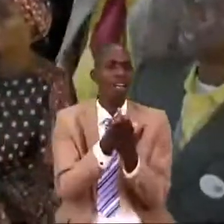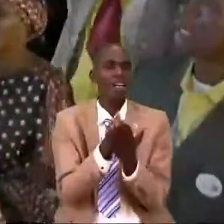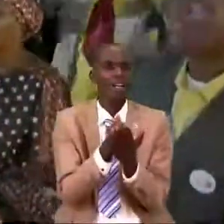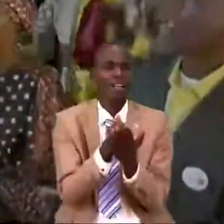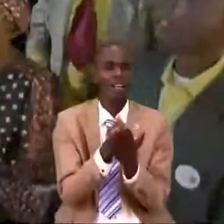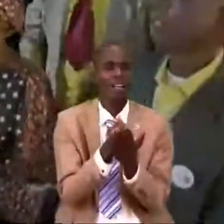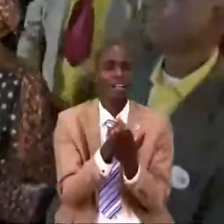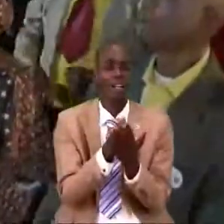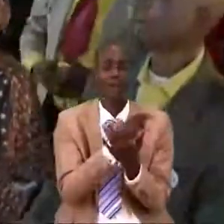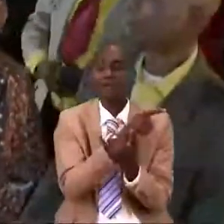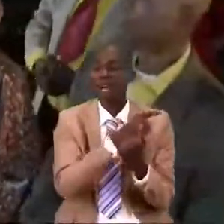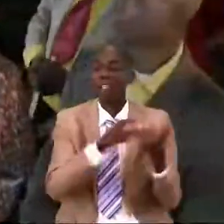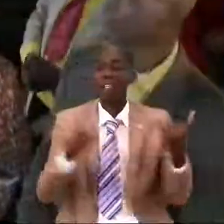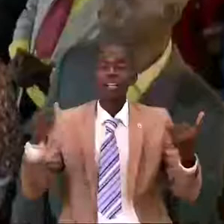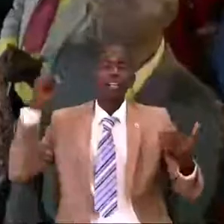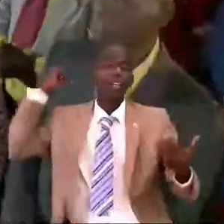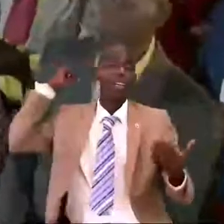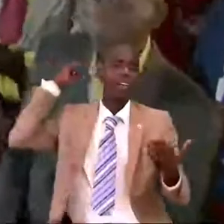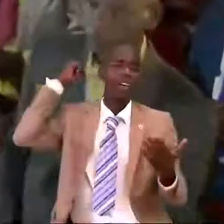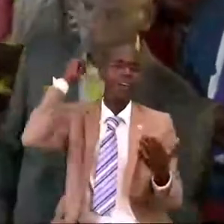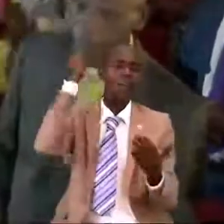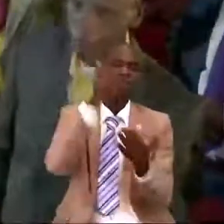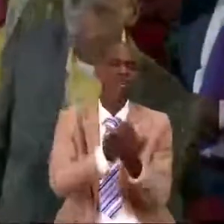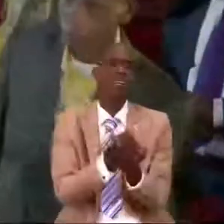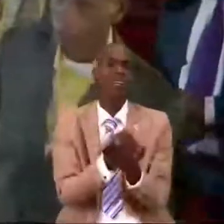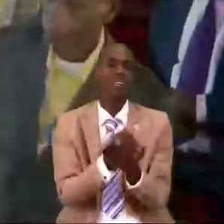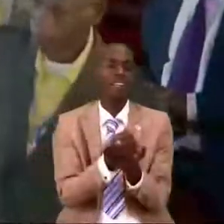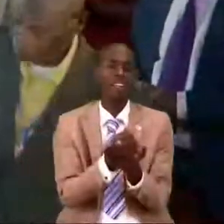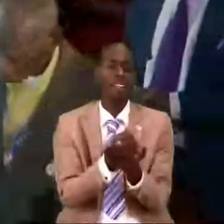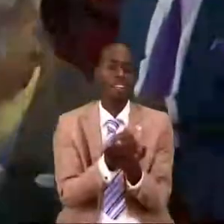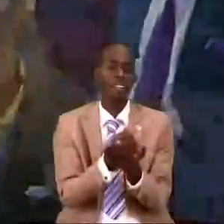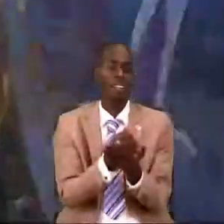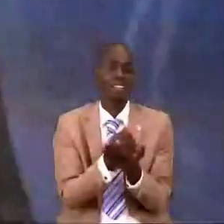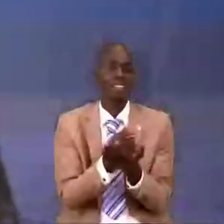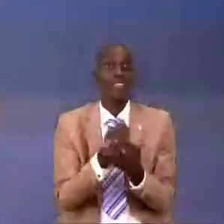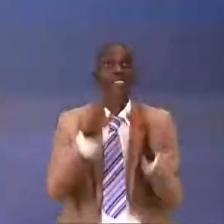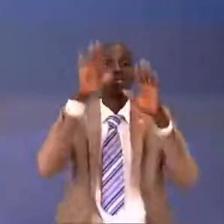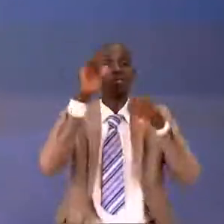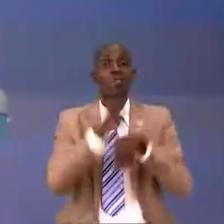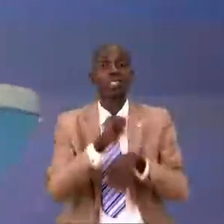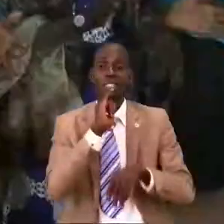Le miracle est déjà là. Examine-toi. Tu verras le miracle qui est maintenant dans ton corps.